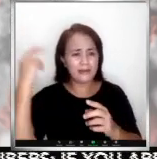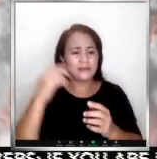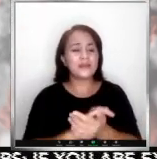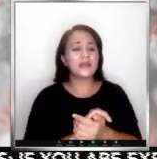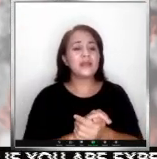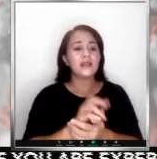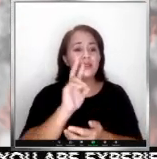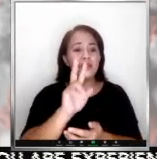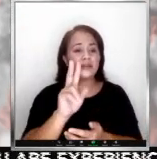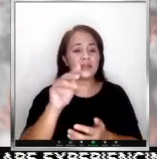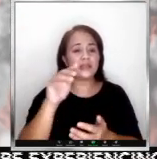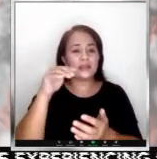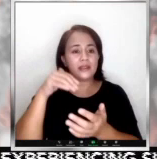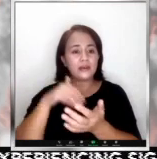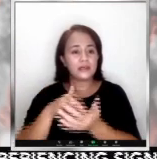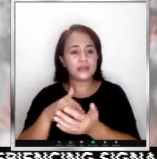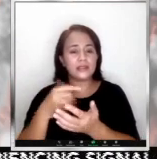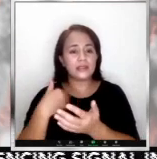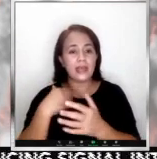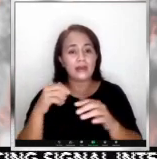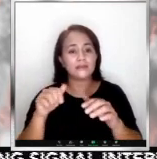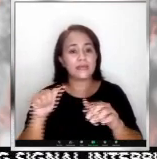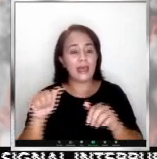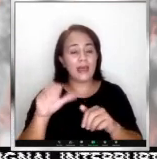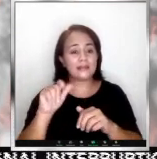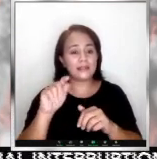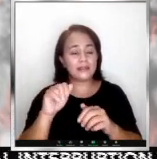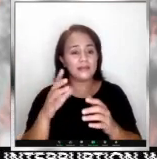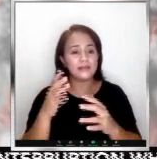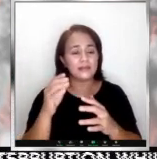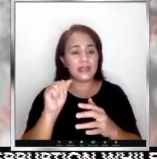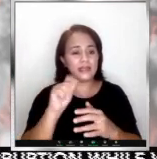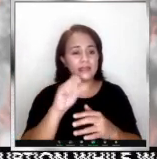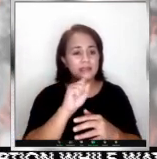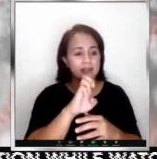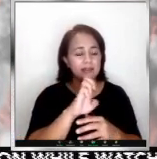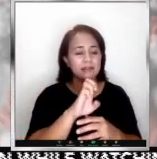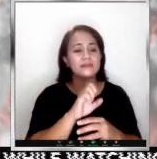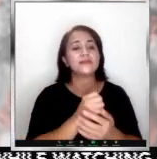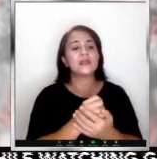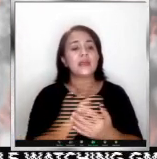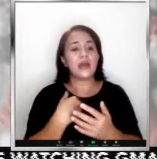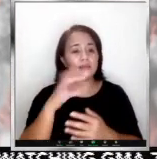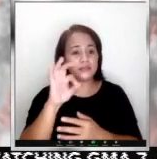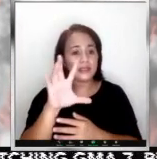30,928 ang mga active cases ngayon sa bansa. May dagdag namang 93 sa bilang ng mga gumaling, kaya